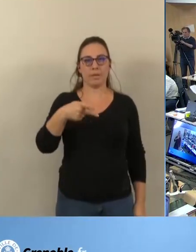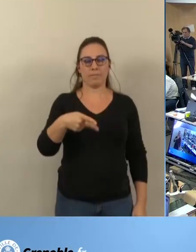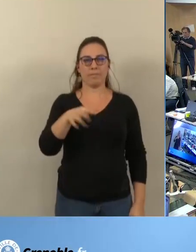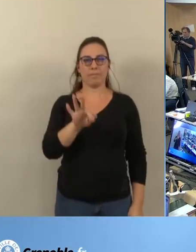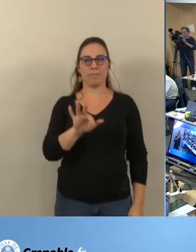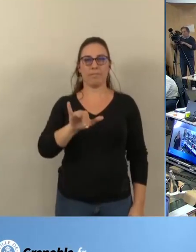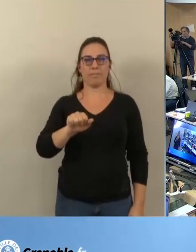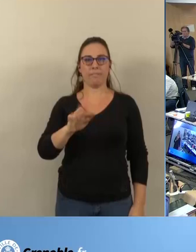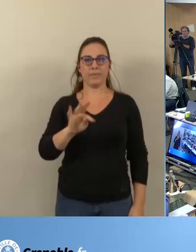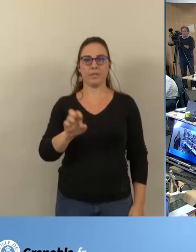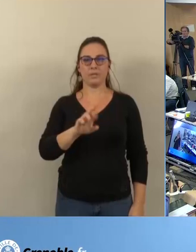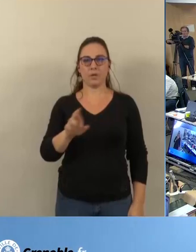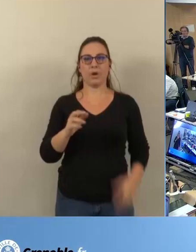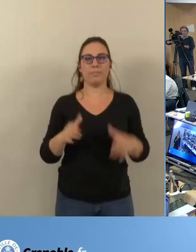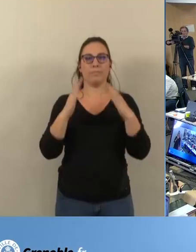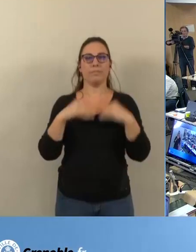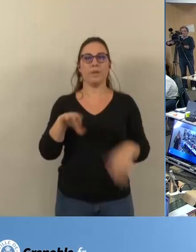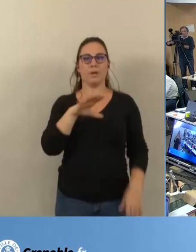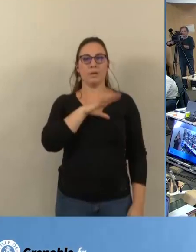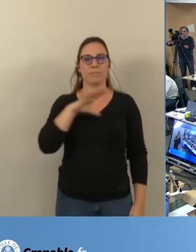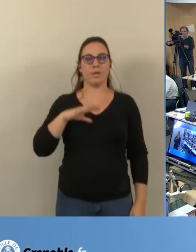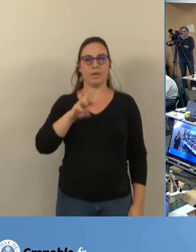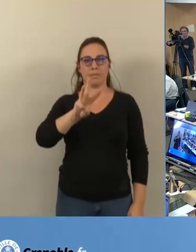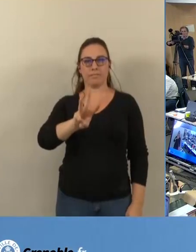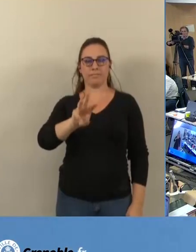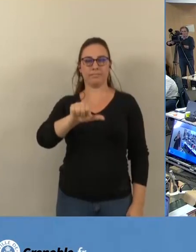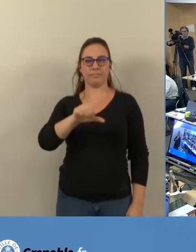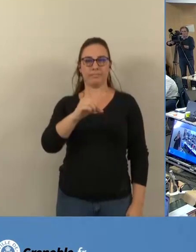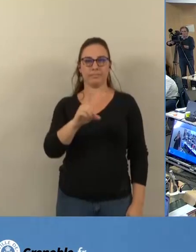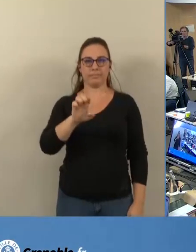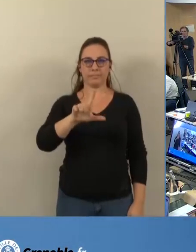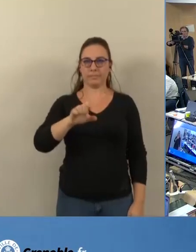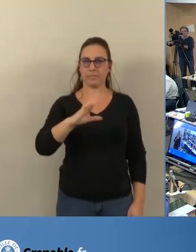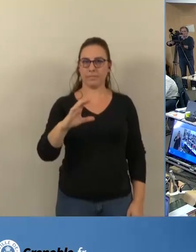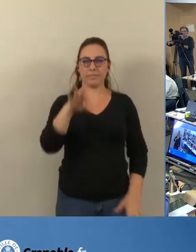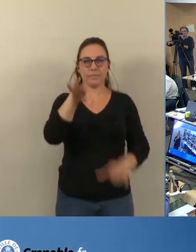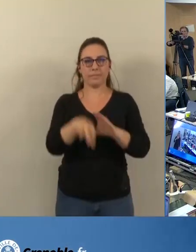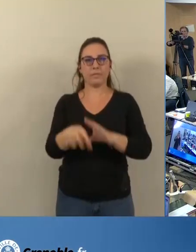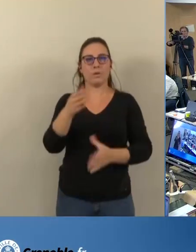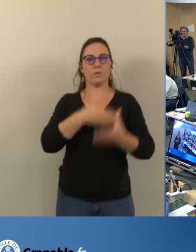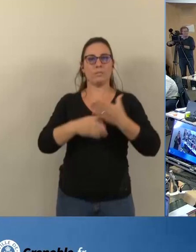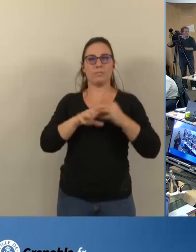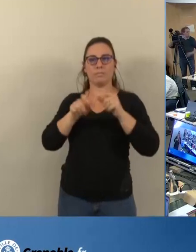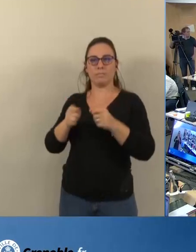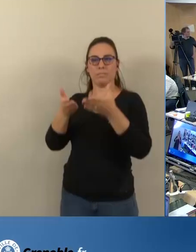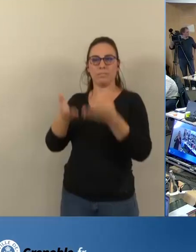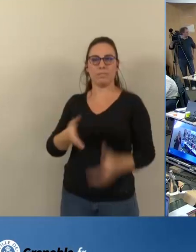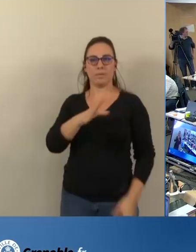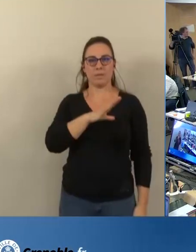Olivier Bertrand Brigitte Bauer shérif boutafa Hassan